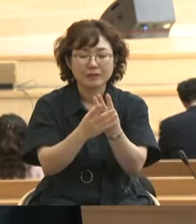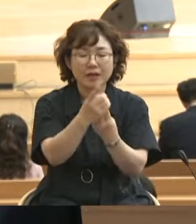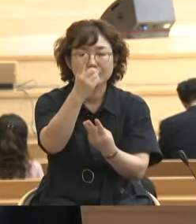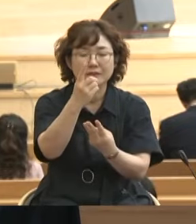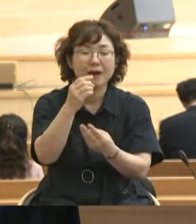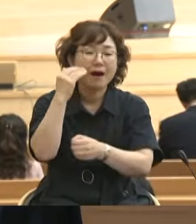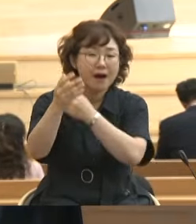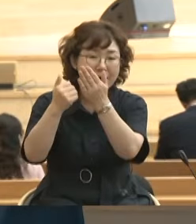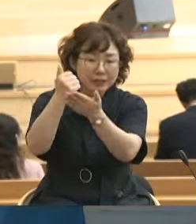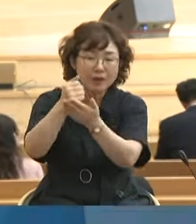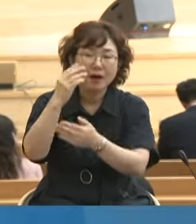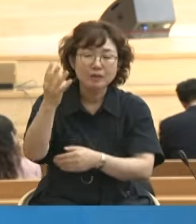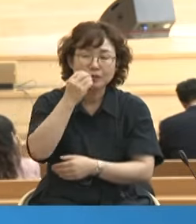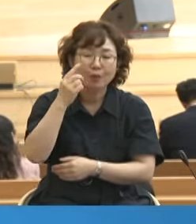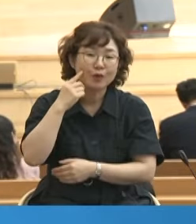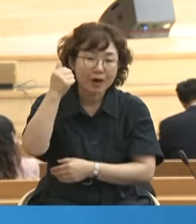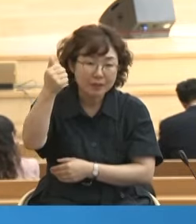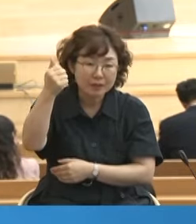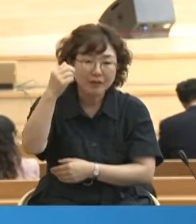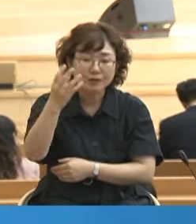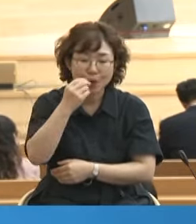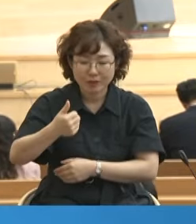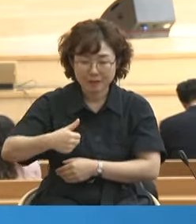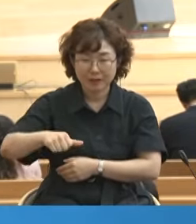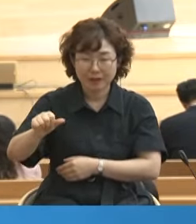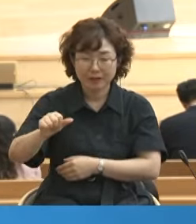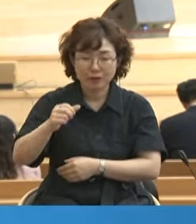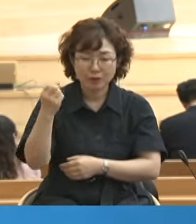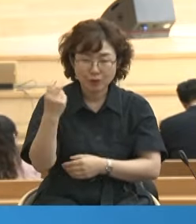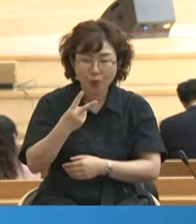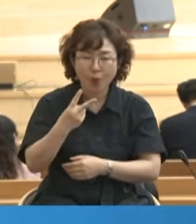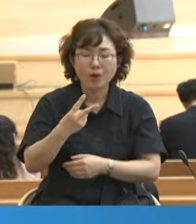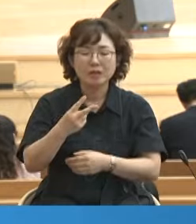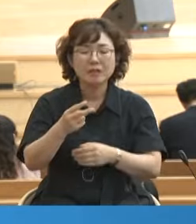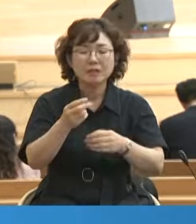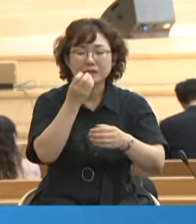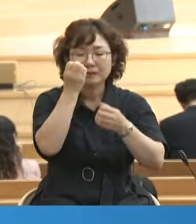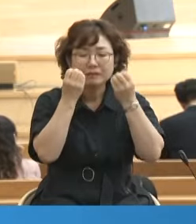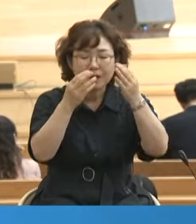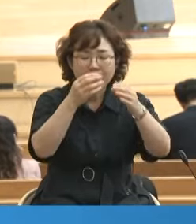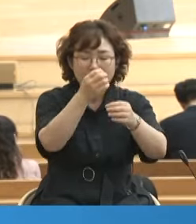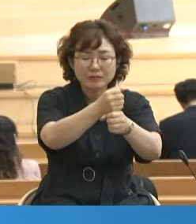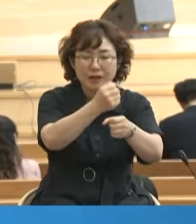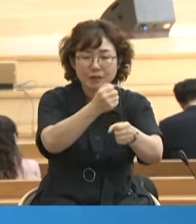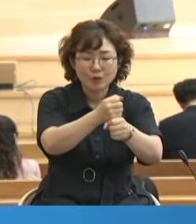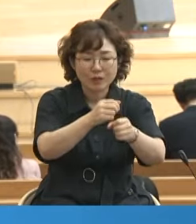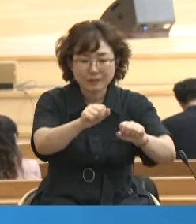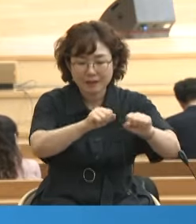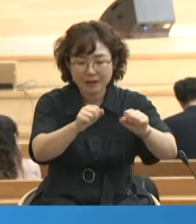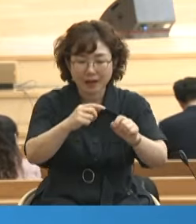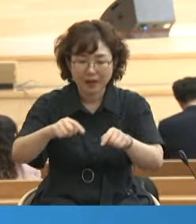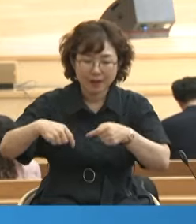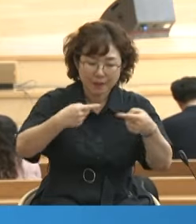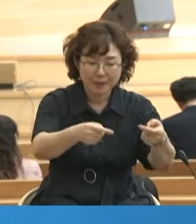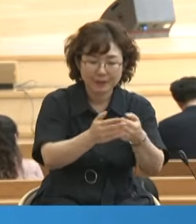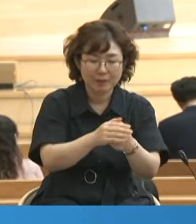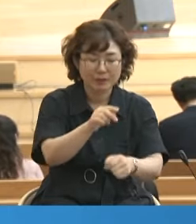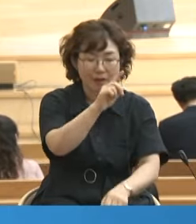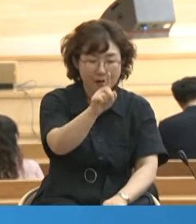하나님의 성부 하나님의 또 성자 하나님 또 같이 창조사에게 동참했으니까